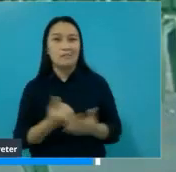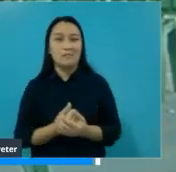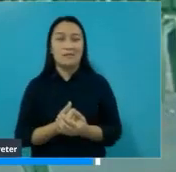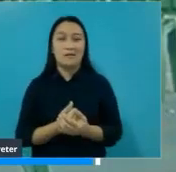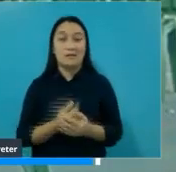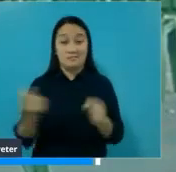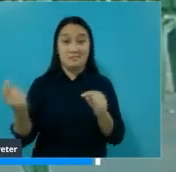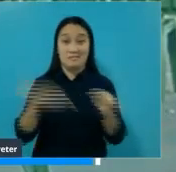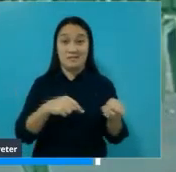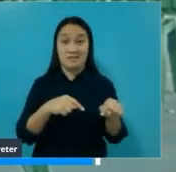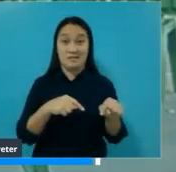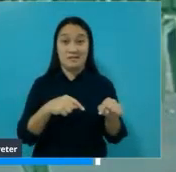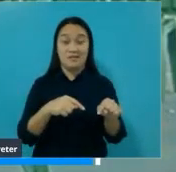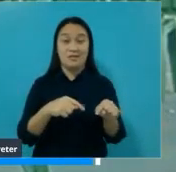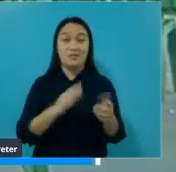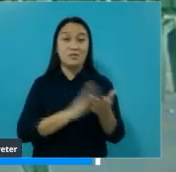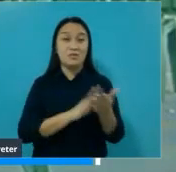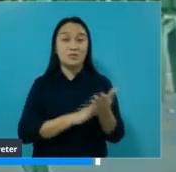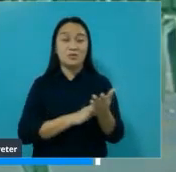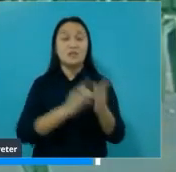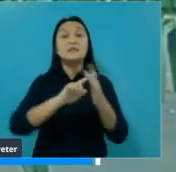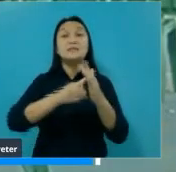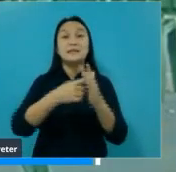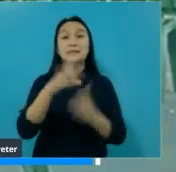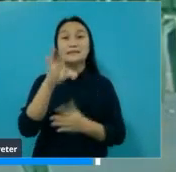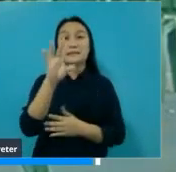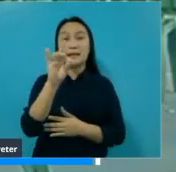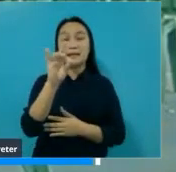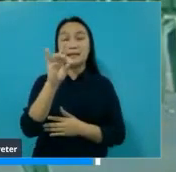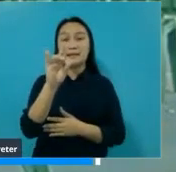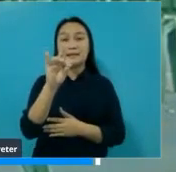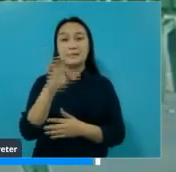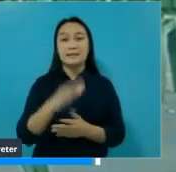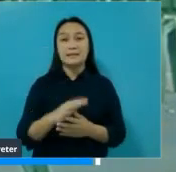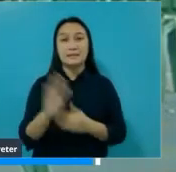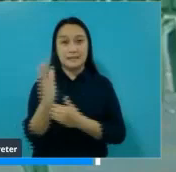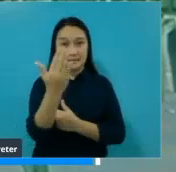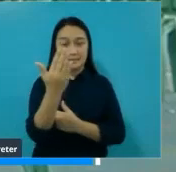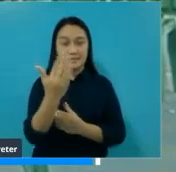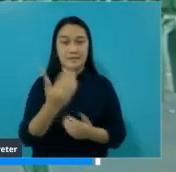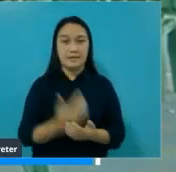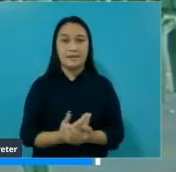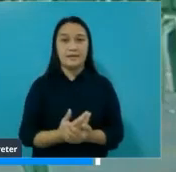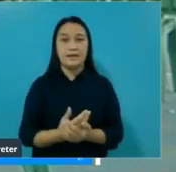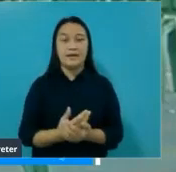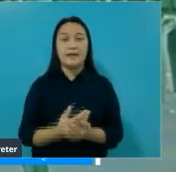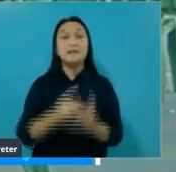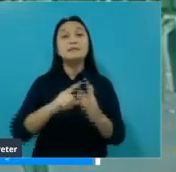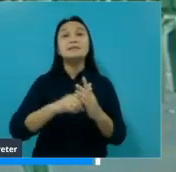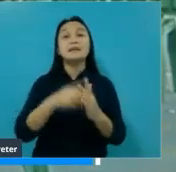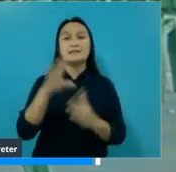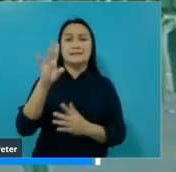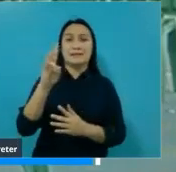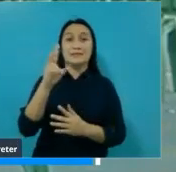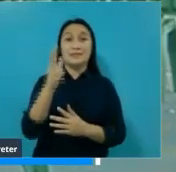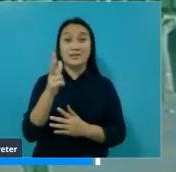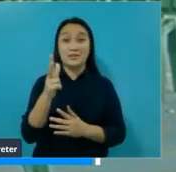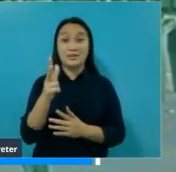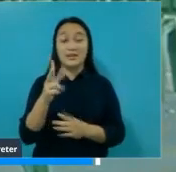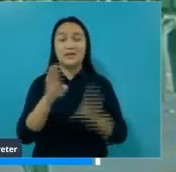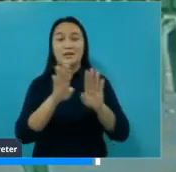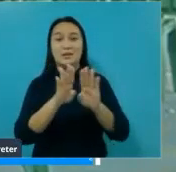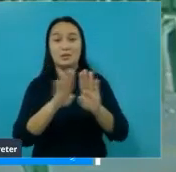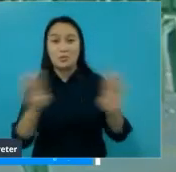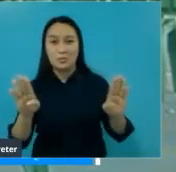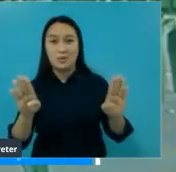alas 8 magsisimula yung bakunahan. At ayon sa guard na nagbabantay dito, 7:30 pa ng umaga bubuksan yung kanilang mga gates